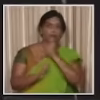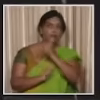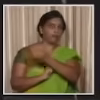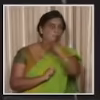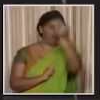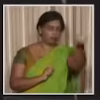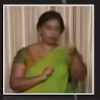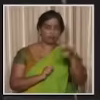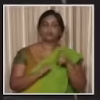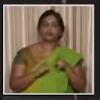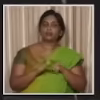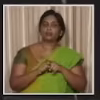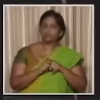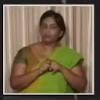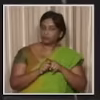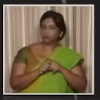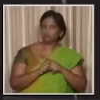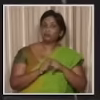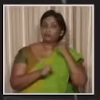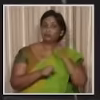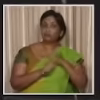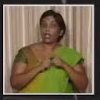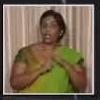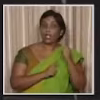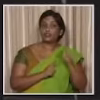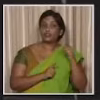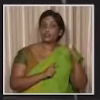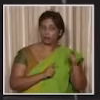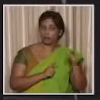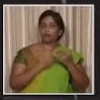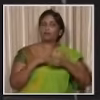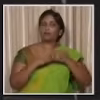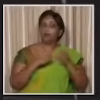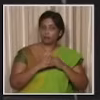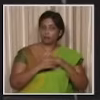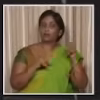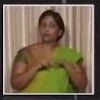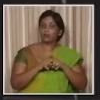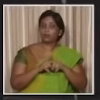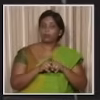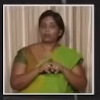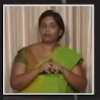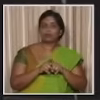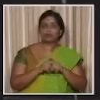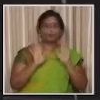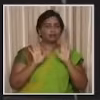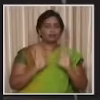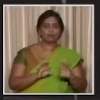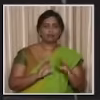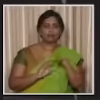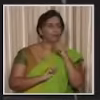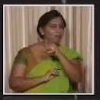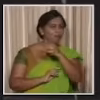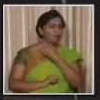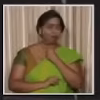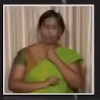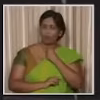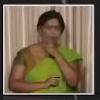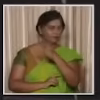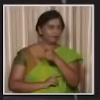ඒ වගේම මේ මේ මේ මේ රාජ්‍ය ඉංජිනේරු සංස්ථාව හරහා තමයි හදලා තියෙන්නේ ඒ වගේම ස්ටීඩියන්ස් ඒ නිසා මේ මේ බොරු මේ